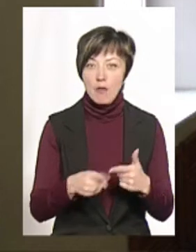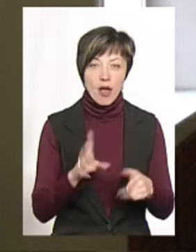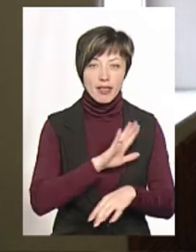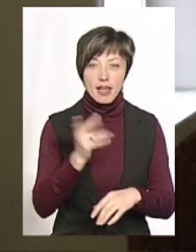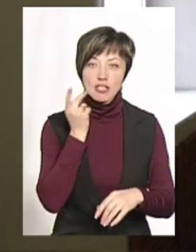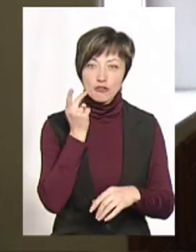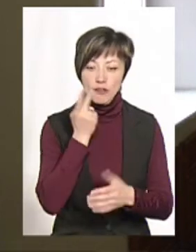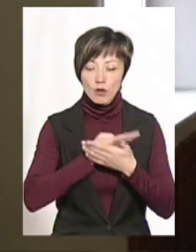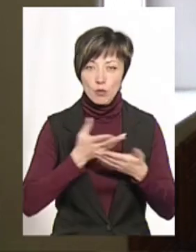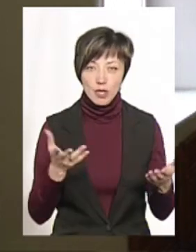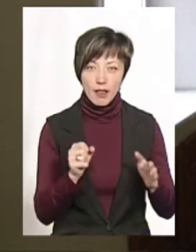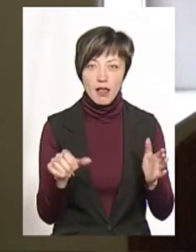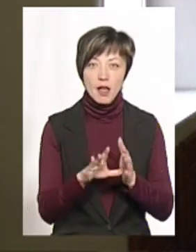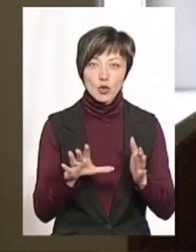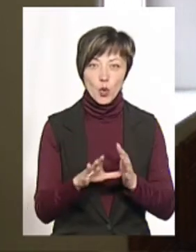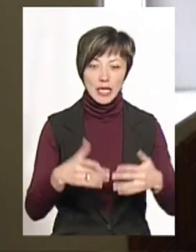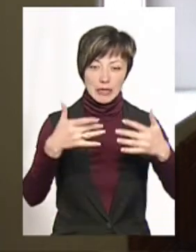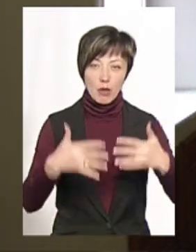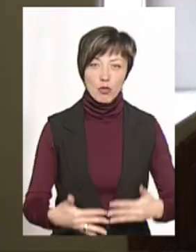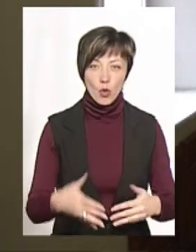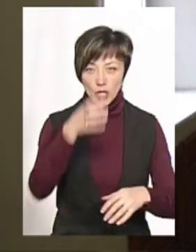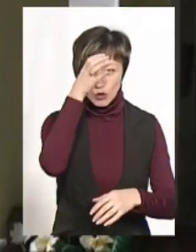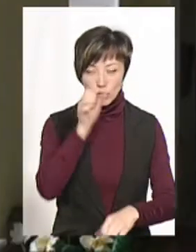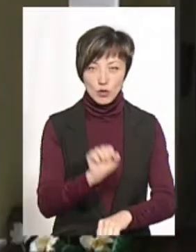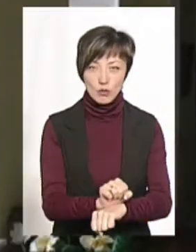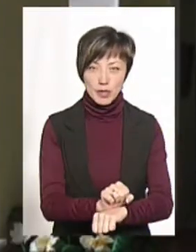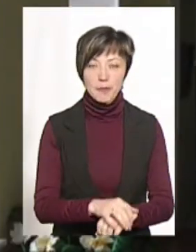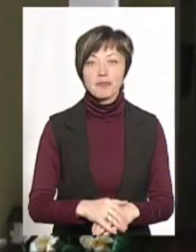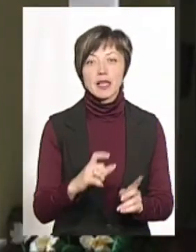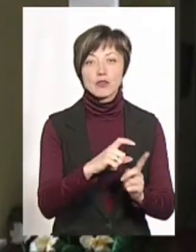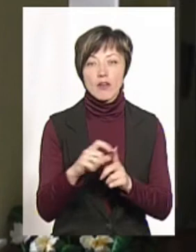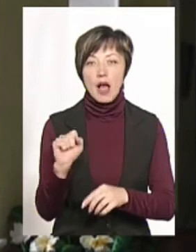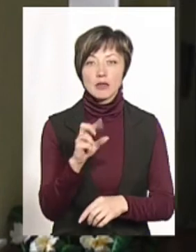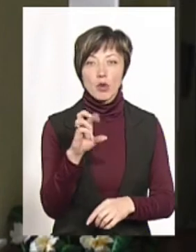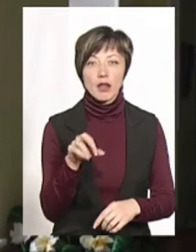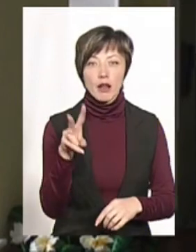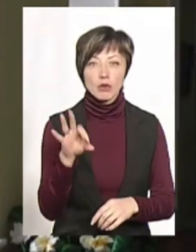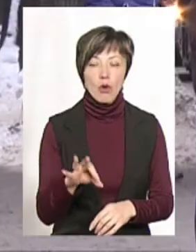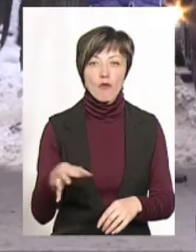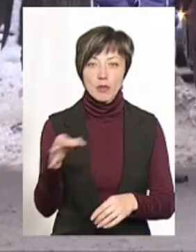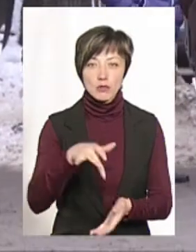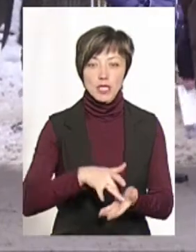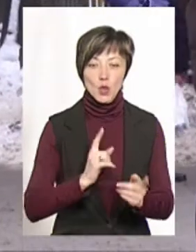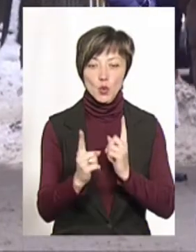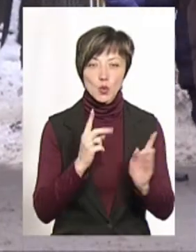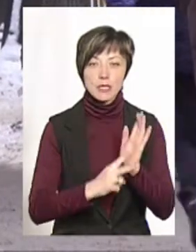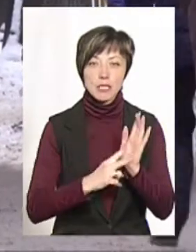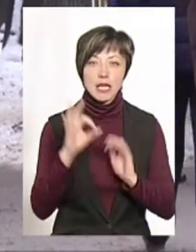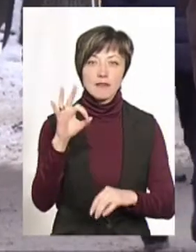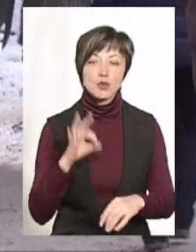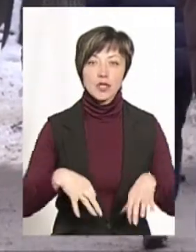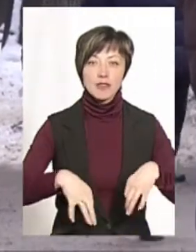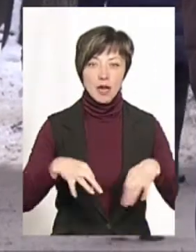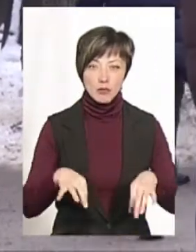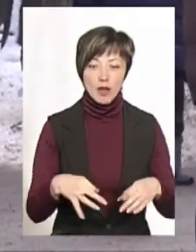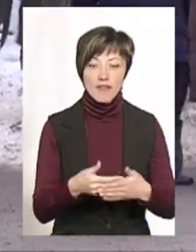завжди відображаються на електронних табло на розумних зупинках. За словами Андрія Бондаренка, в обласному центрі курсує 70% транспорту